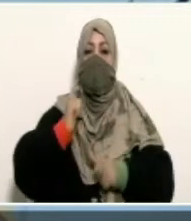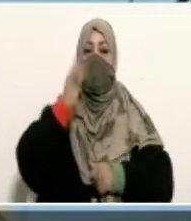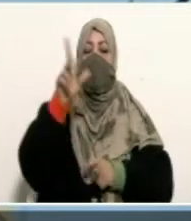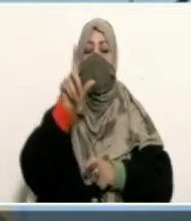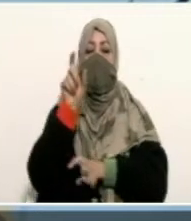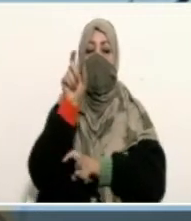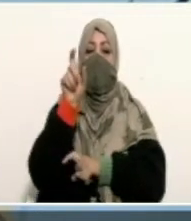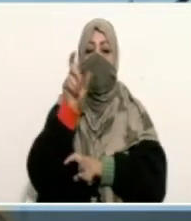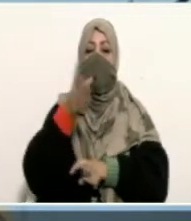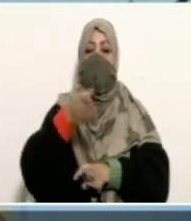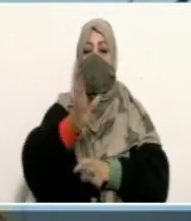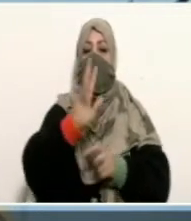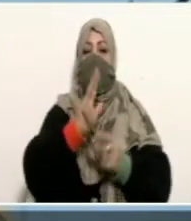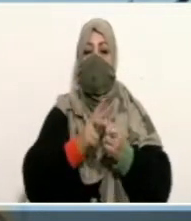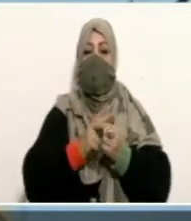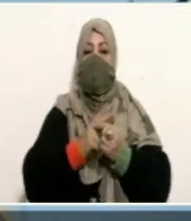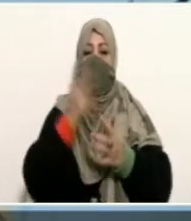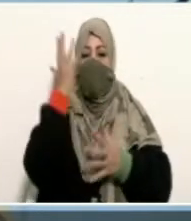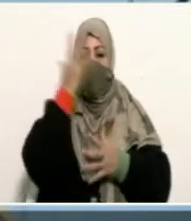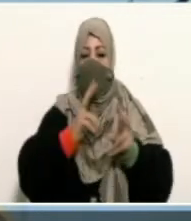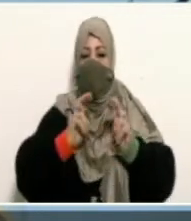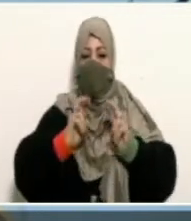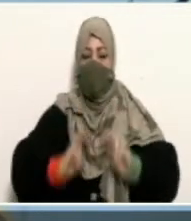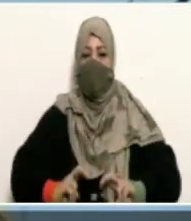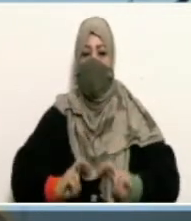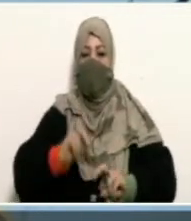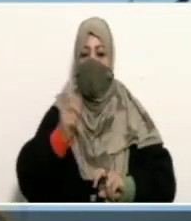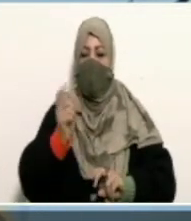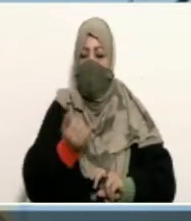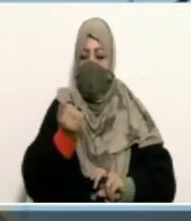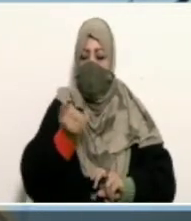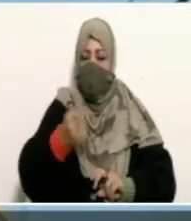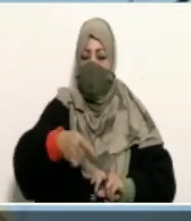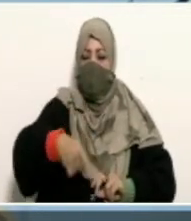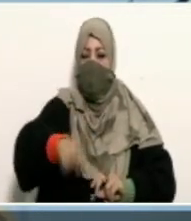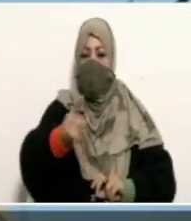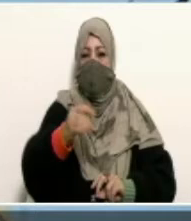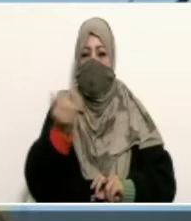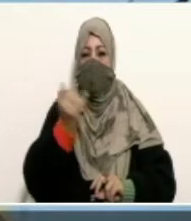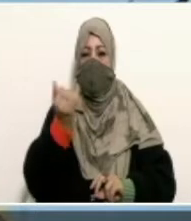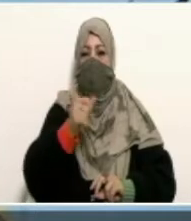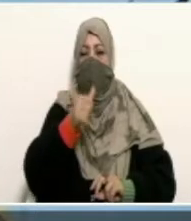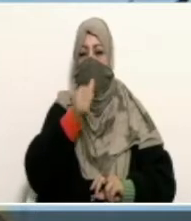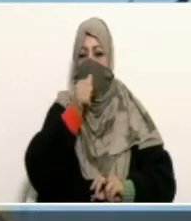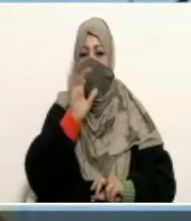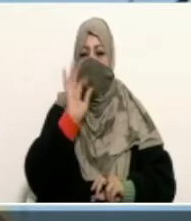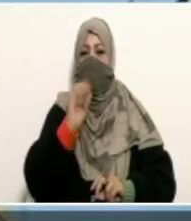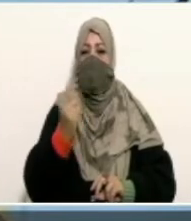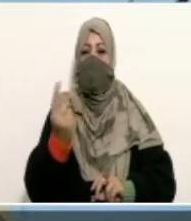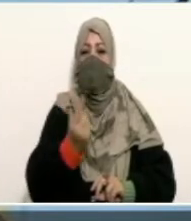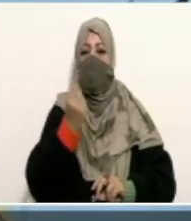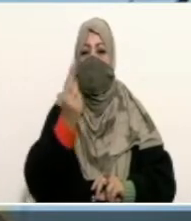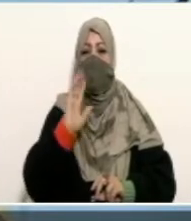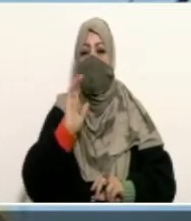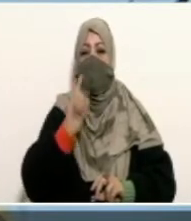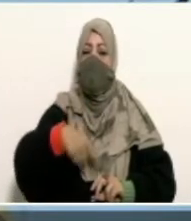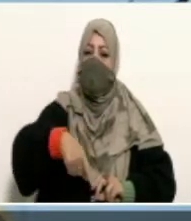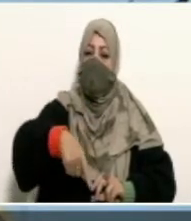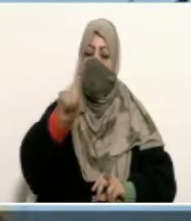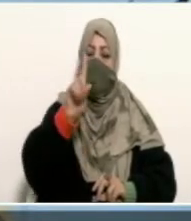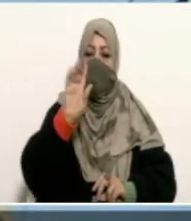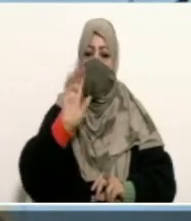الفاصل اليسير الذي لا يعتبر مثلا أن يشرب ماء ونحو ذلك، فهذا فاصل خفيف مثلا، لكن غير